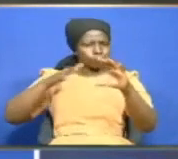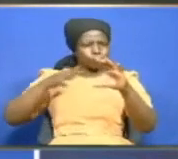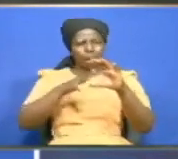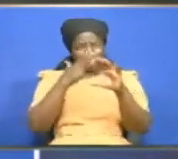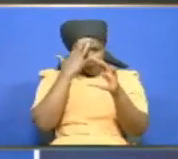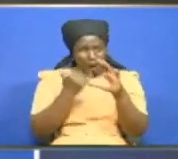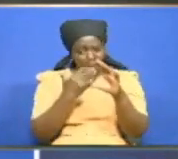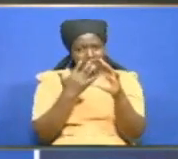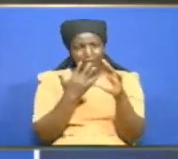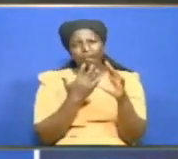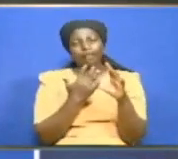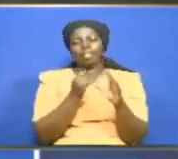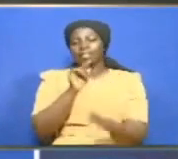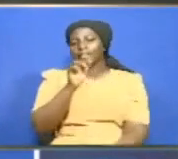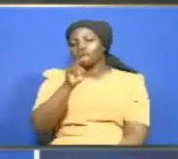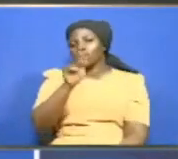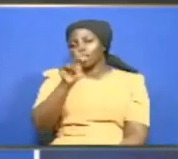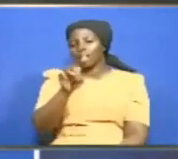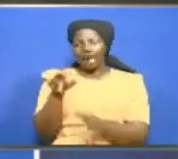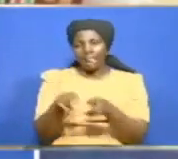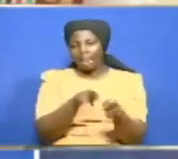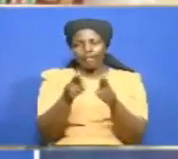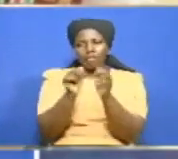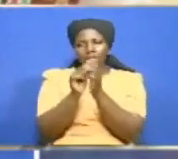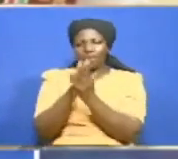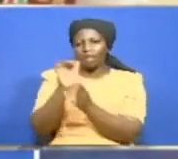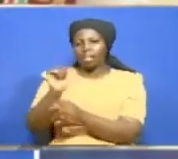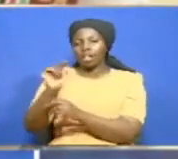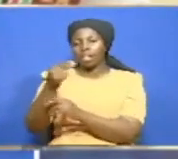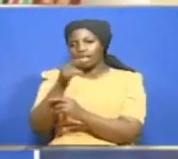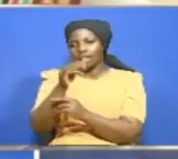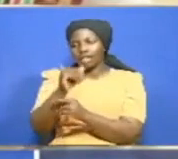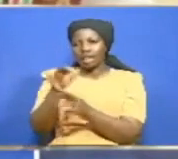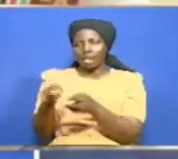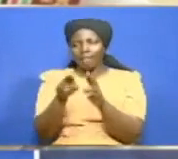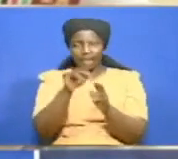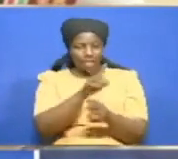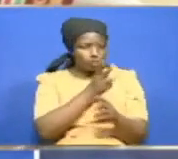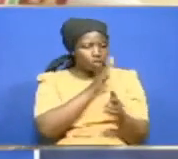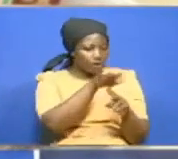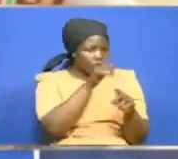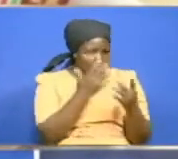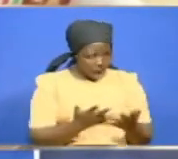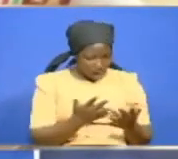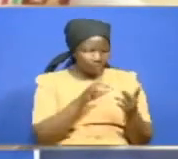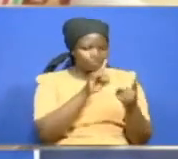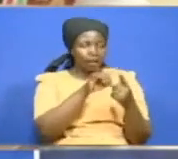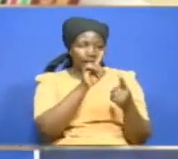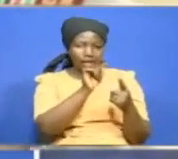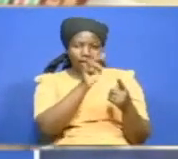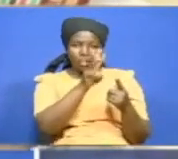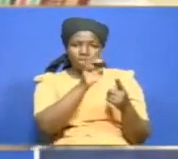ya Thwake River na Athi River. Hii maji yanatoka Thwake na Athi River.